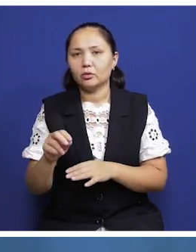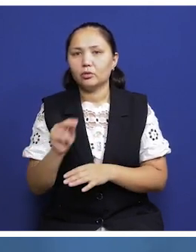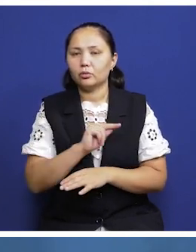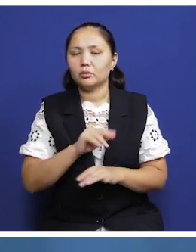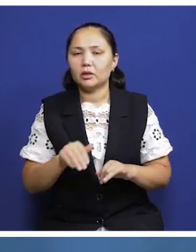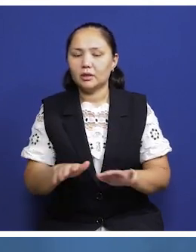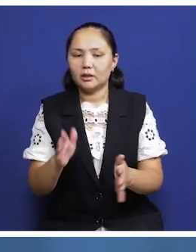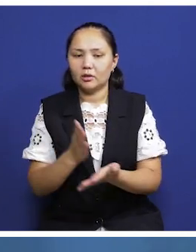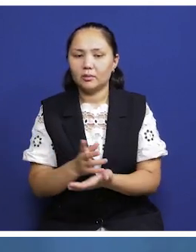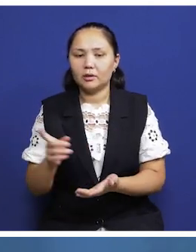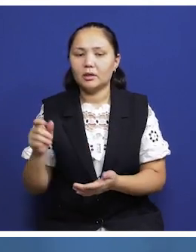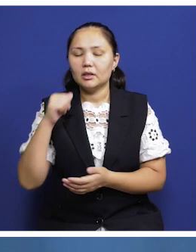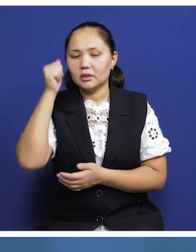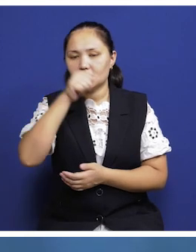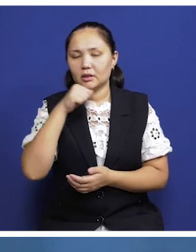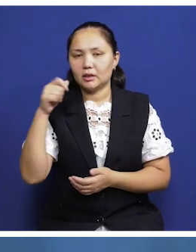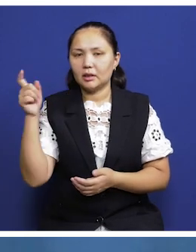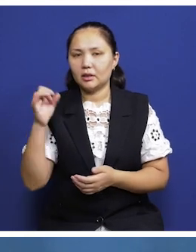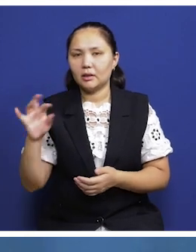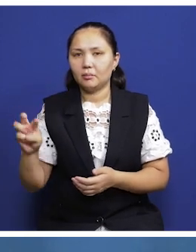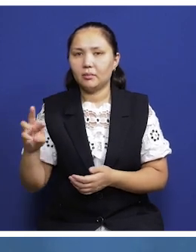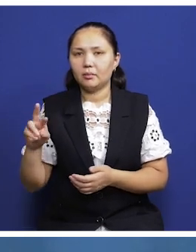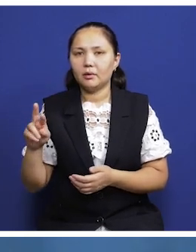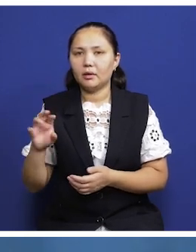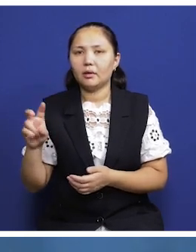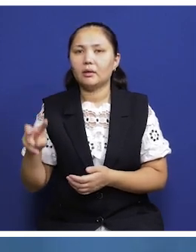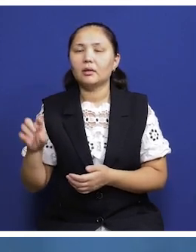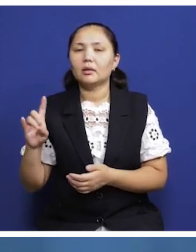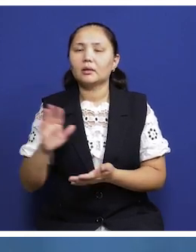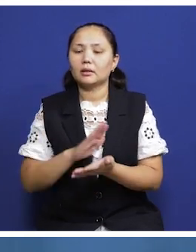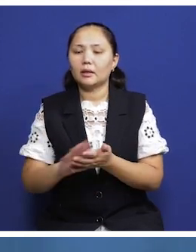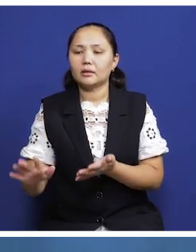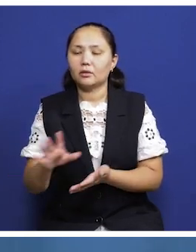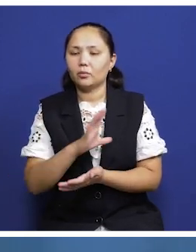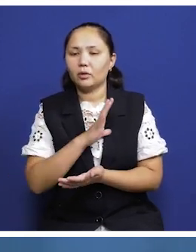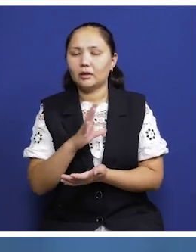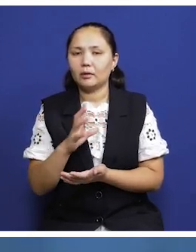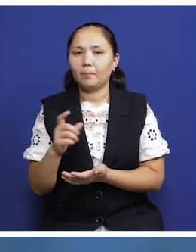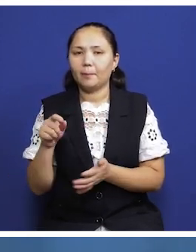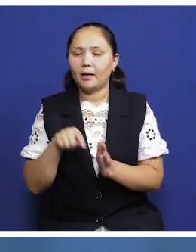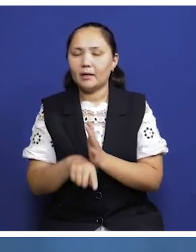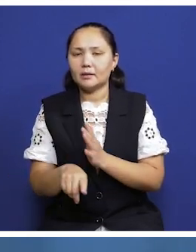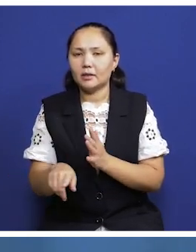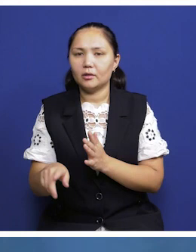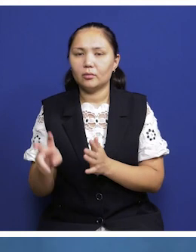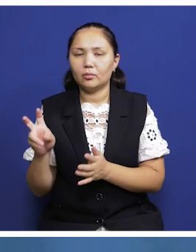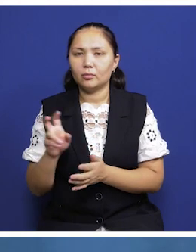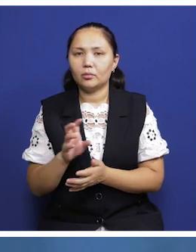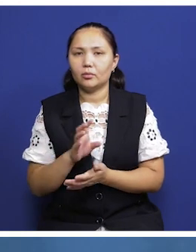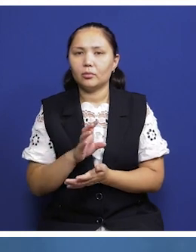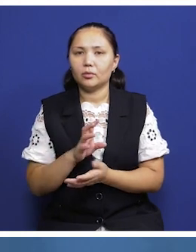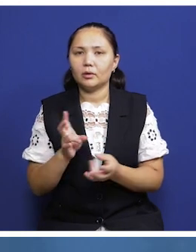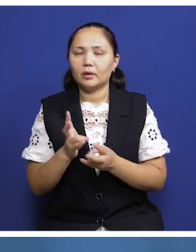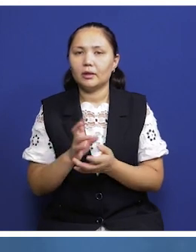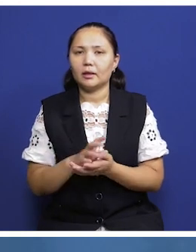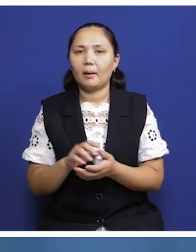жылда химиялық өңдеу жасап, сосын оның көлдігін кішкене азайтып отырамыз, бірақ оны ешқашан кетпей қалып отыр дейді. Бірақ біз